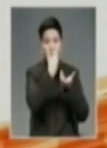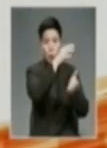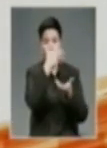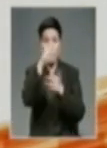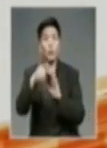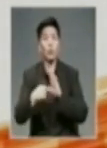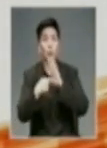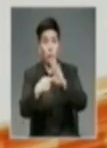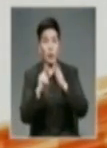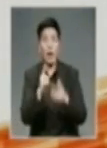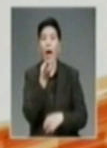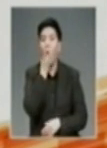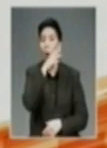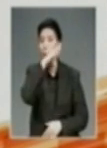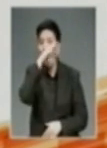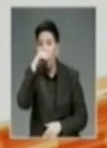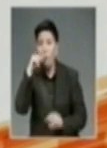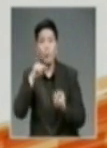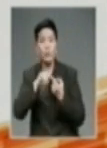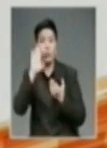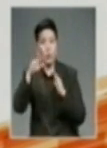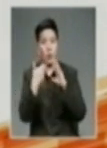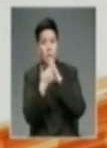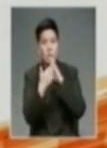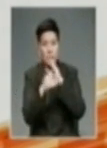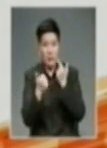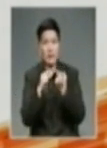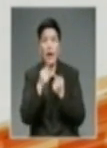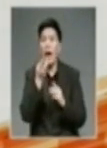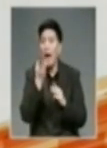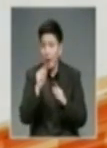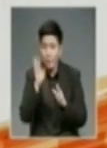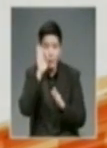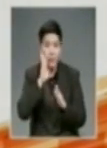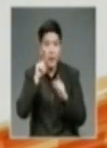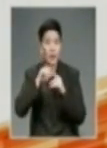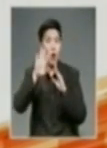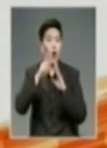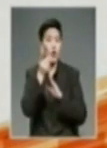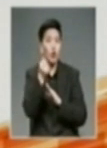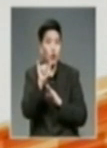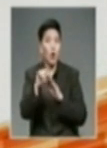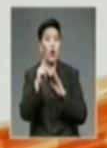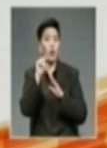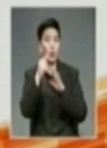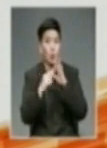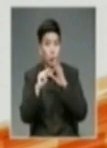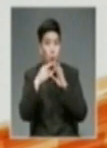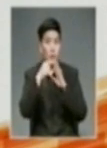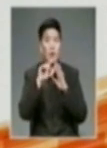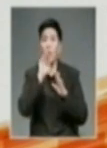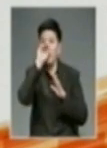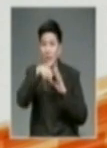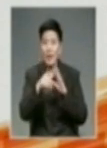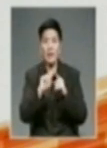เช่นข้าวหอมมะลิทุ่งกุลาร้องไห้กาแฟดอยตุงกาแฟดอยช้างข้าวสังหยดเมืองพัทลุงที่ส่งออกไป